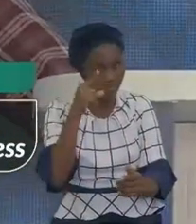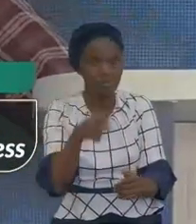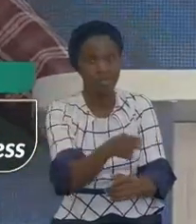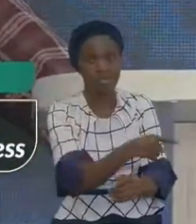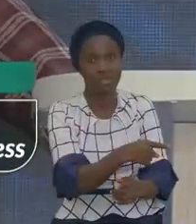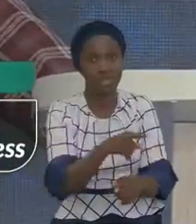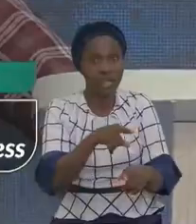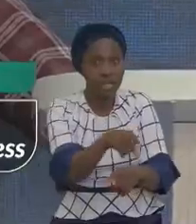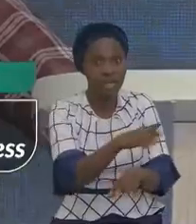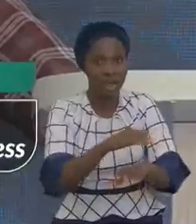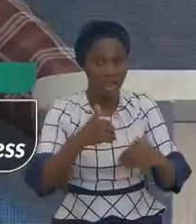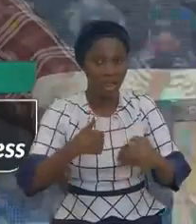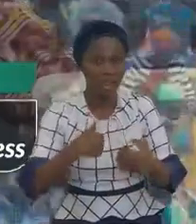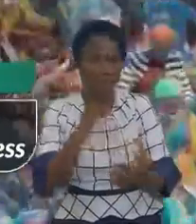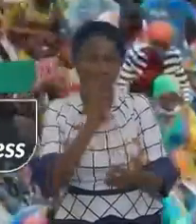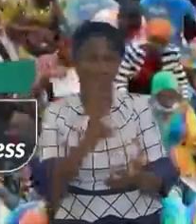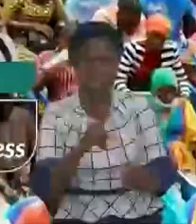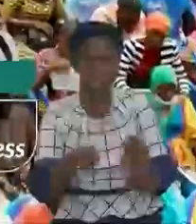justice.